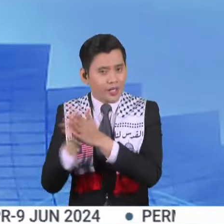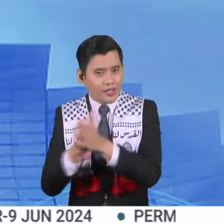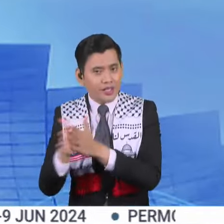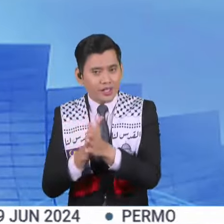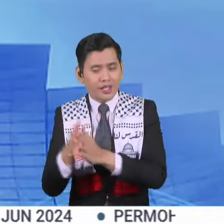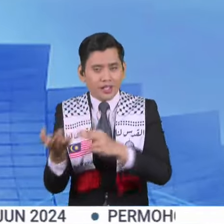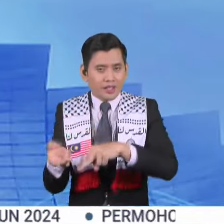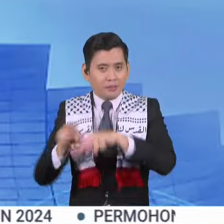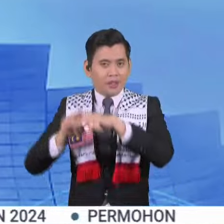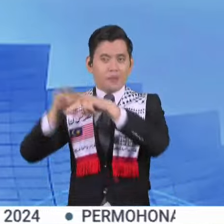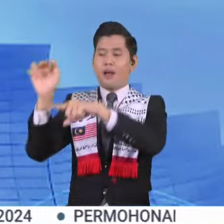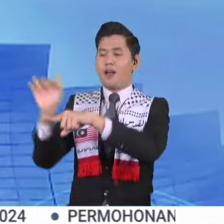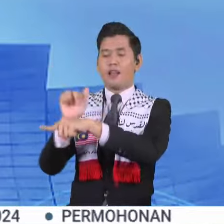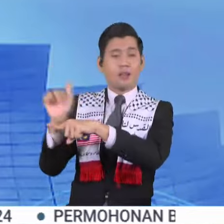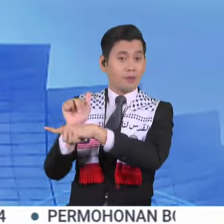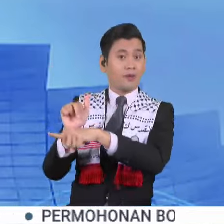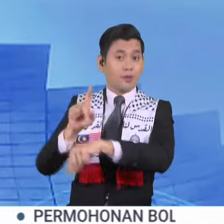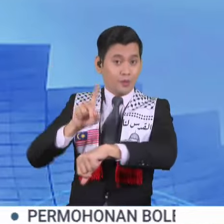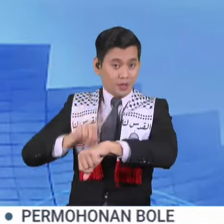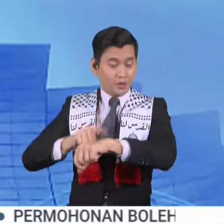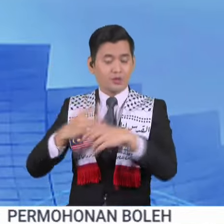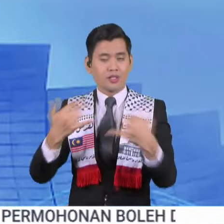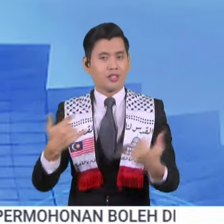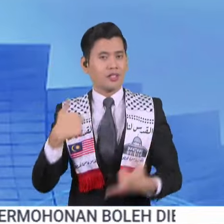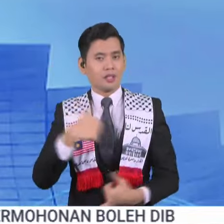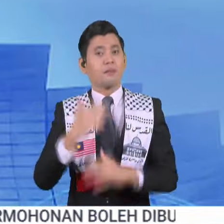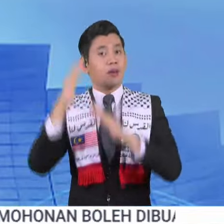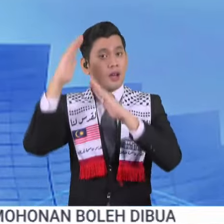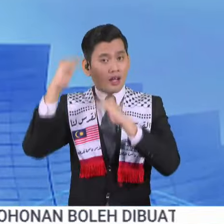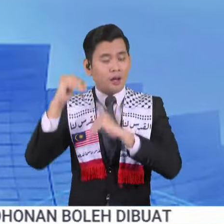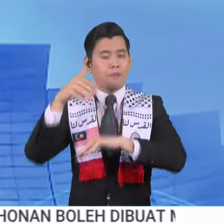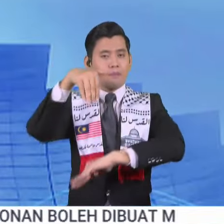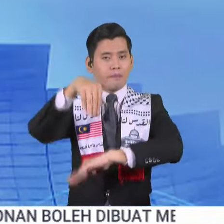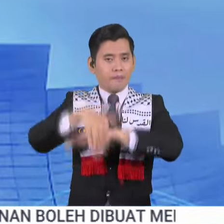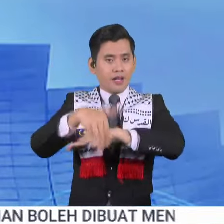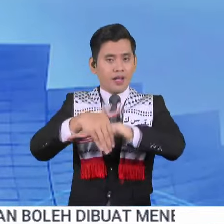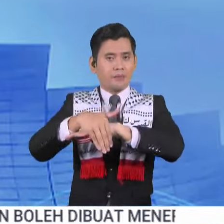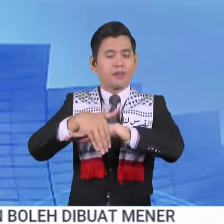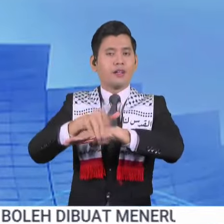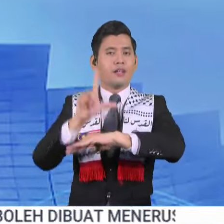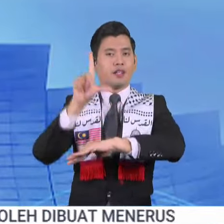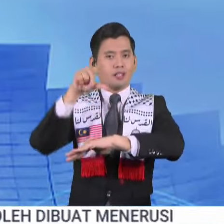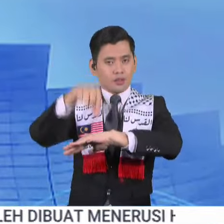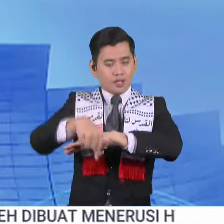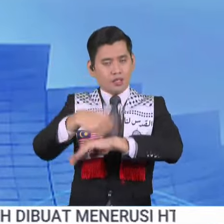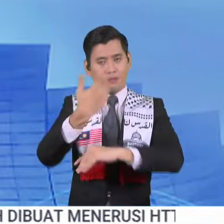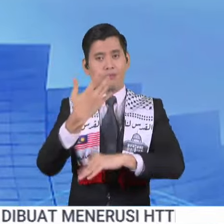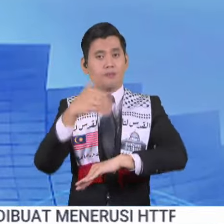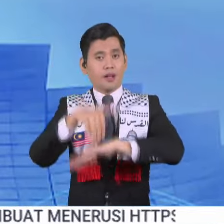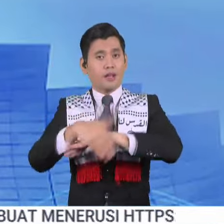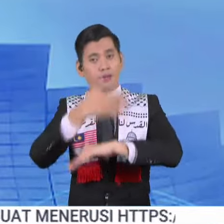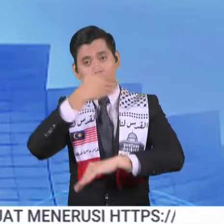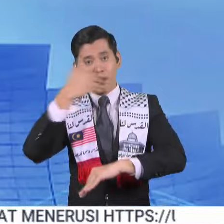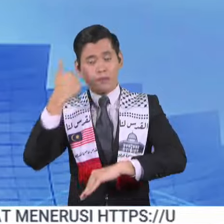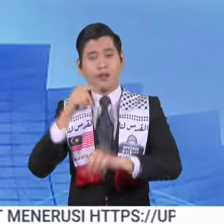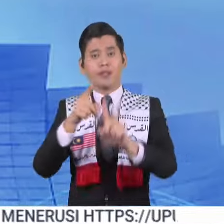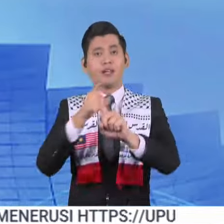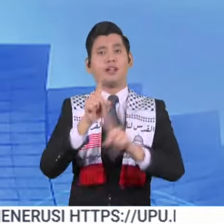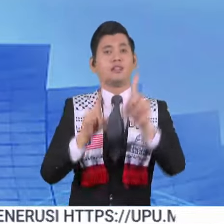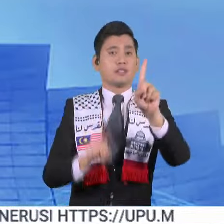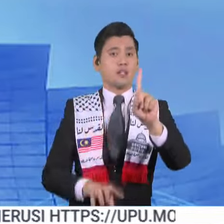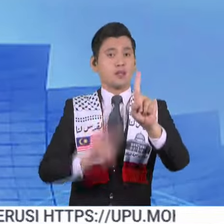harus dimanfaatkan sepenuhnya untuk mengejar Lailatul Qadar, malam yang lebih baik daripada 1000 bulan. Laporan Norida